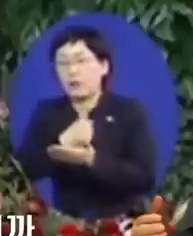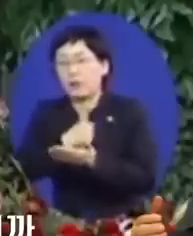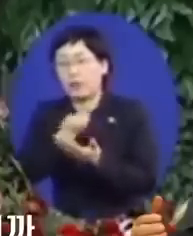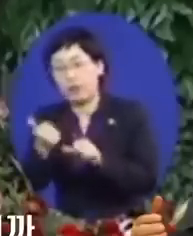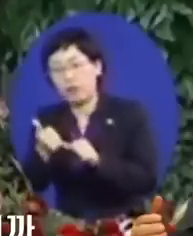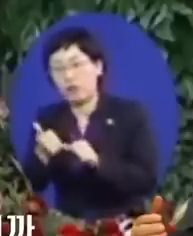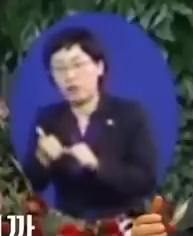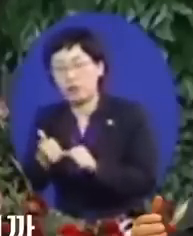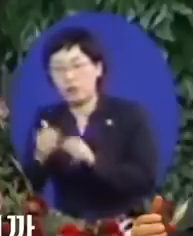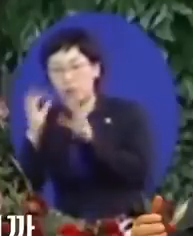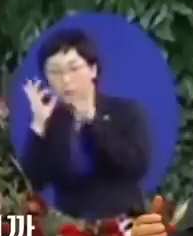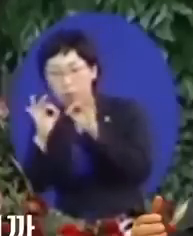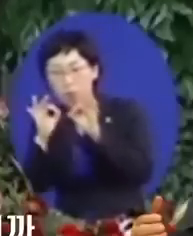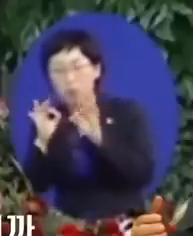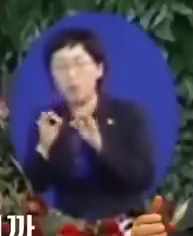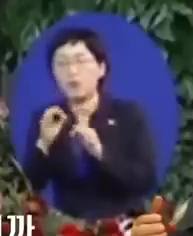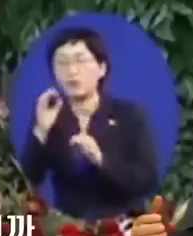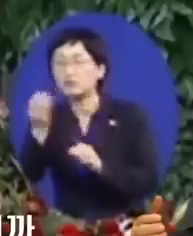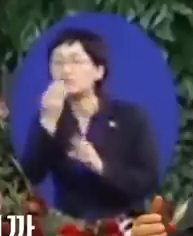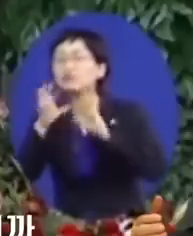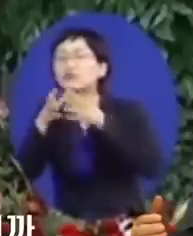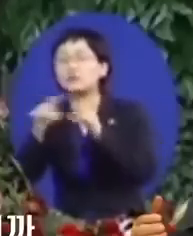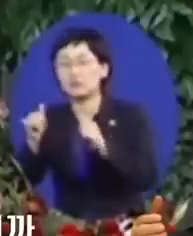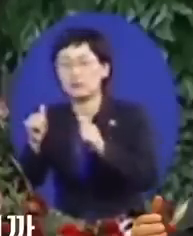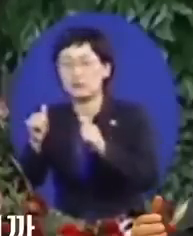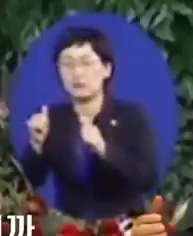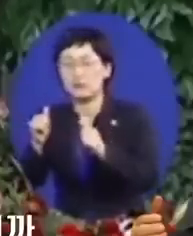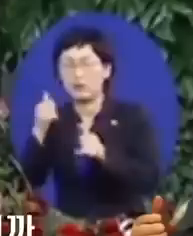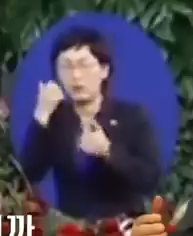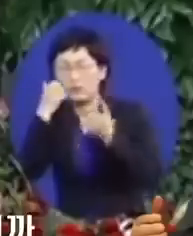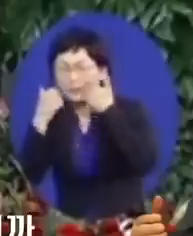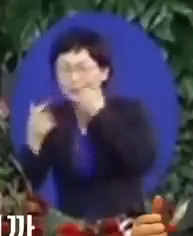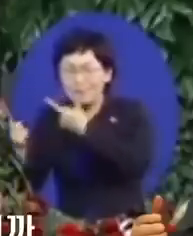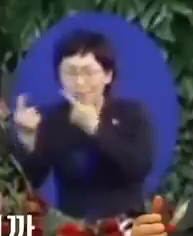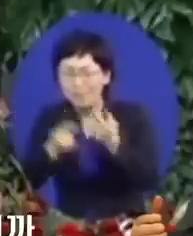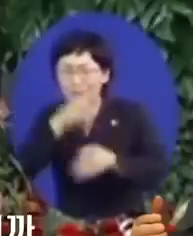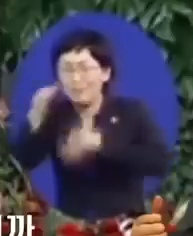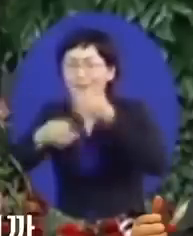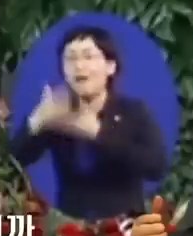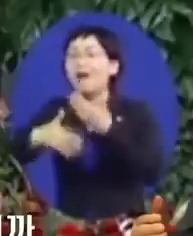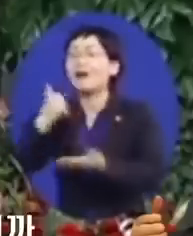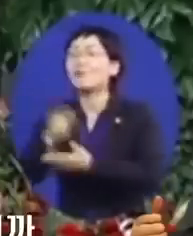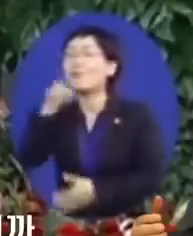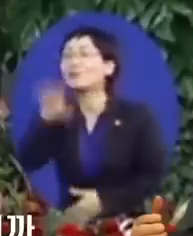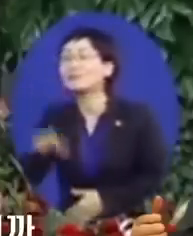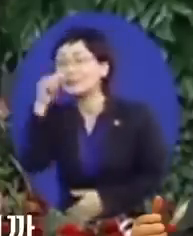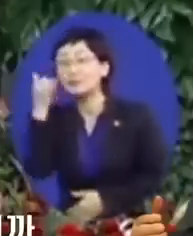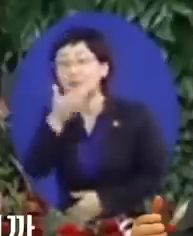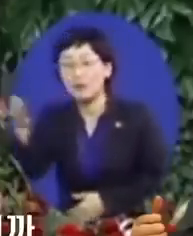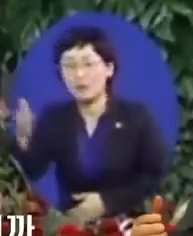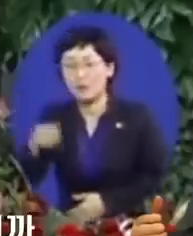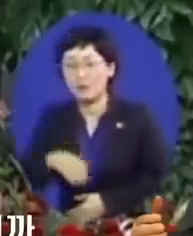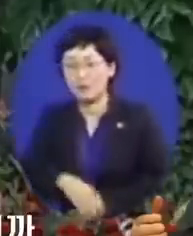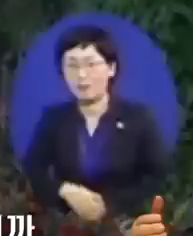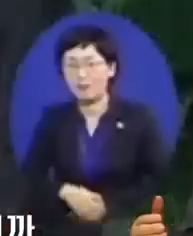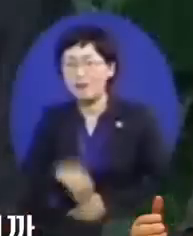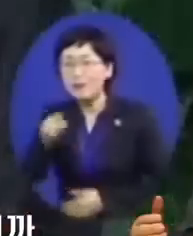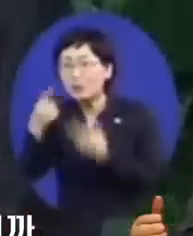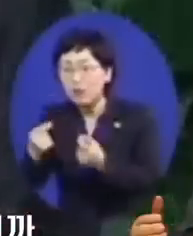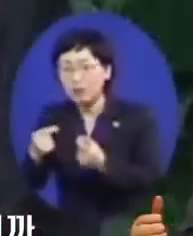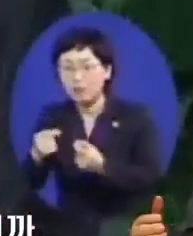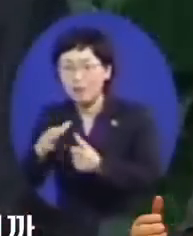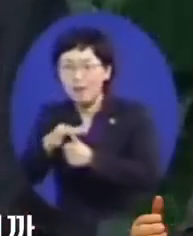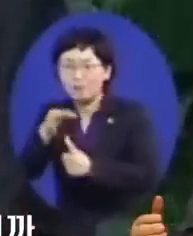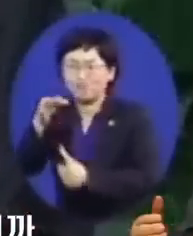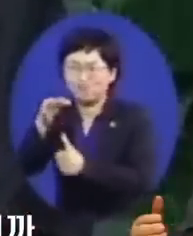그 광경을 보던 유대인들은 누구든 외쳤습니다. 하나님 지금 어디 계십니까? 이러한